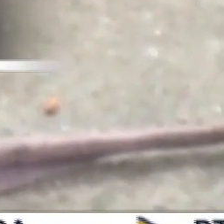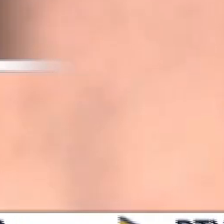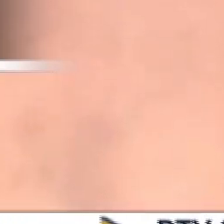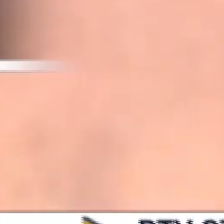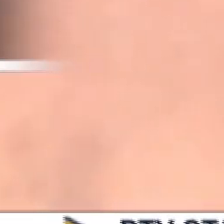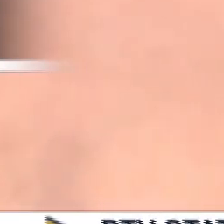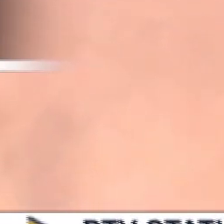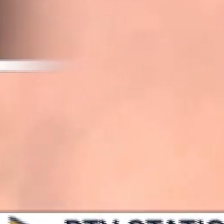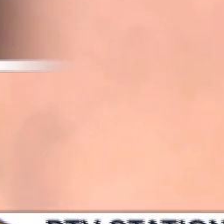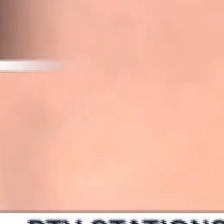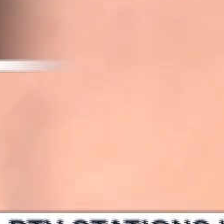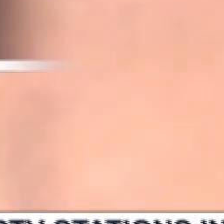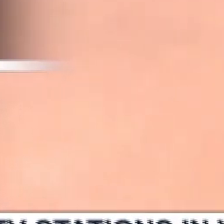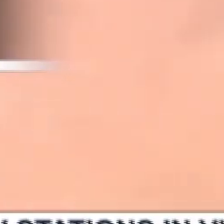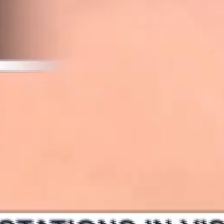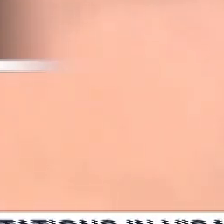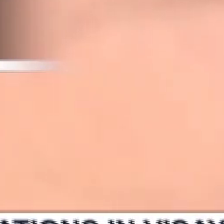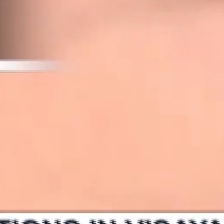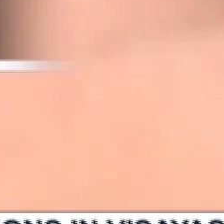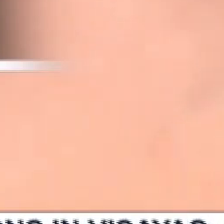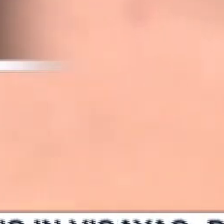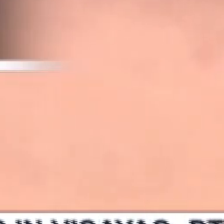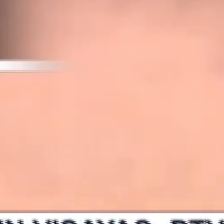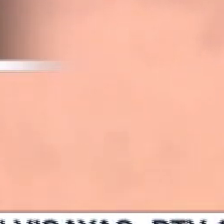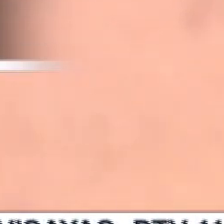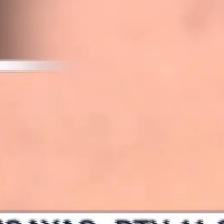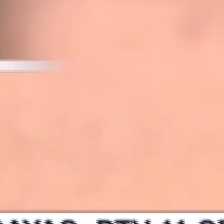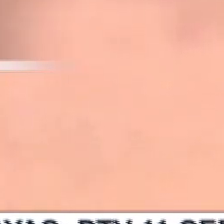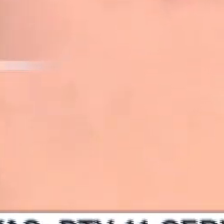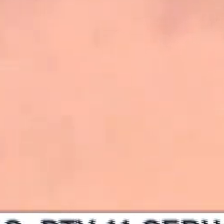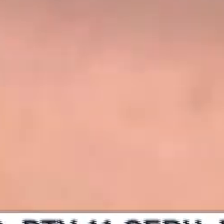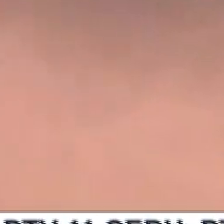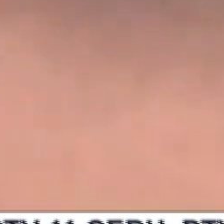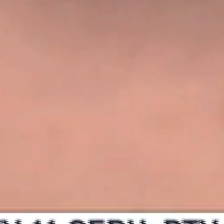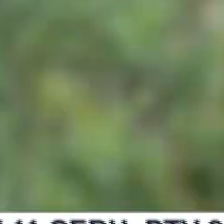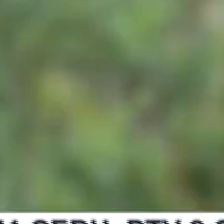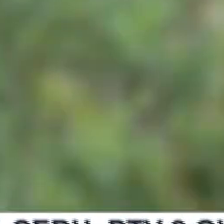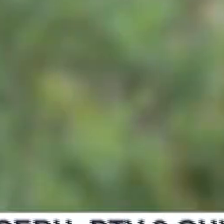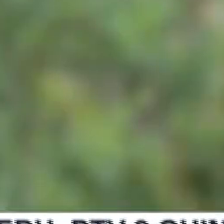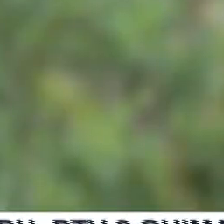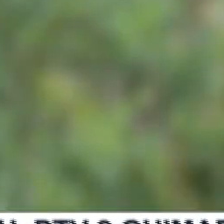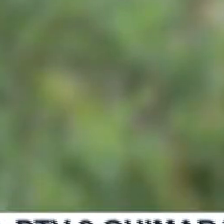DICT sa pakikipagtulungan ng Philippine Statistics Authority at PhilSys.